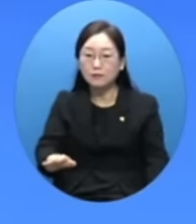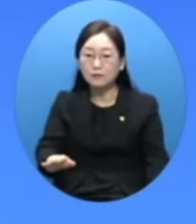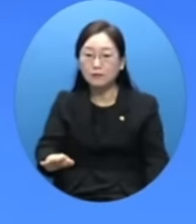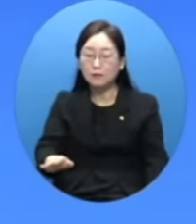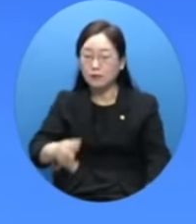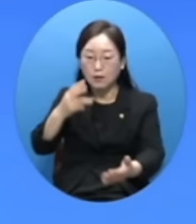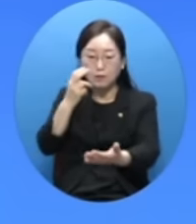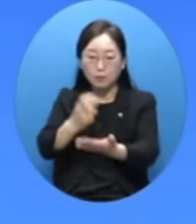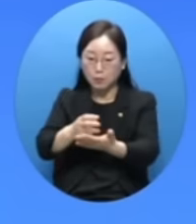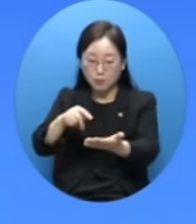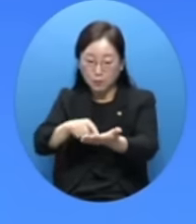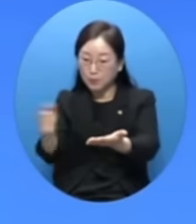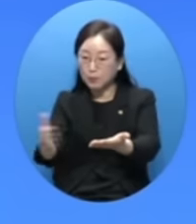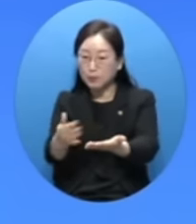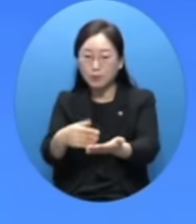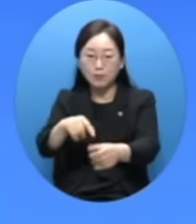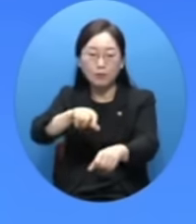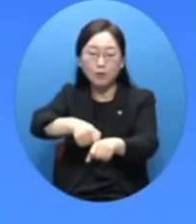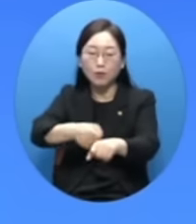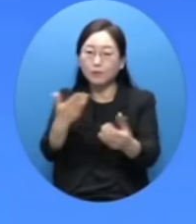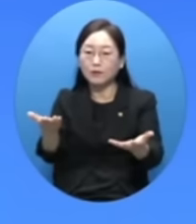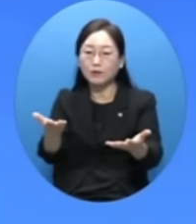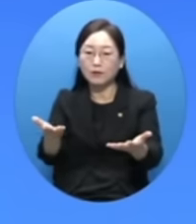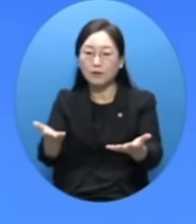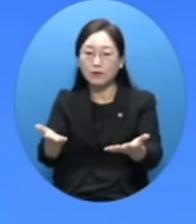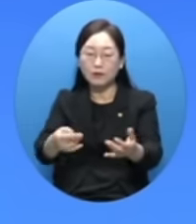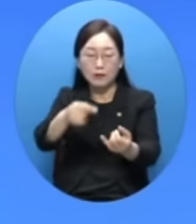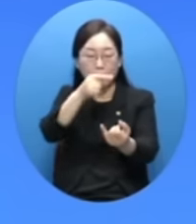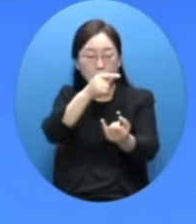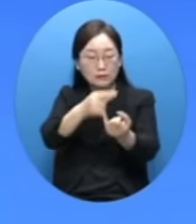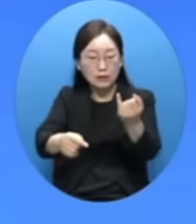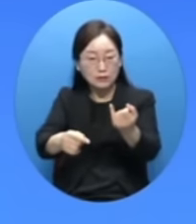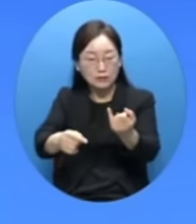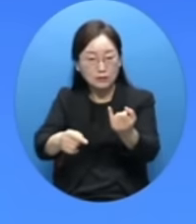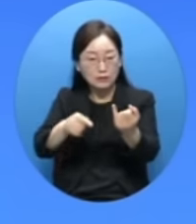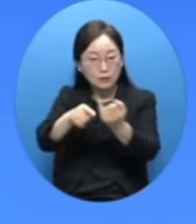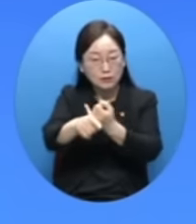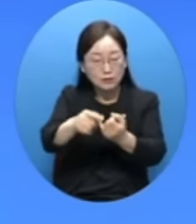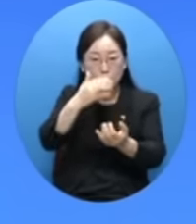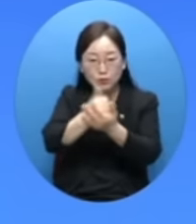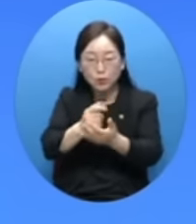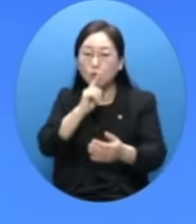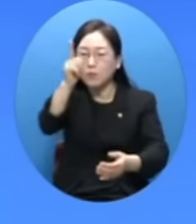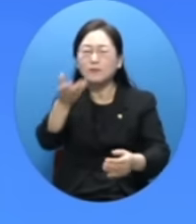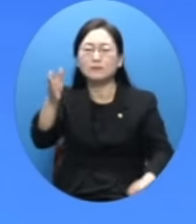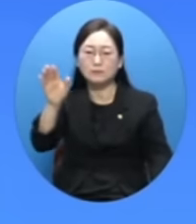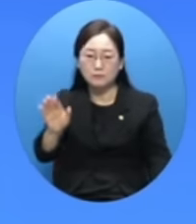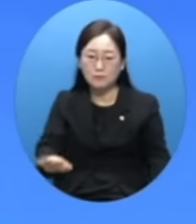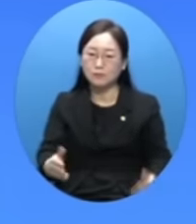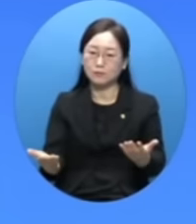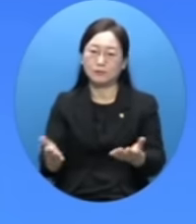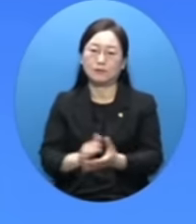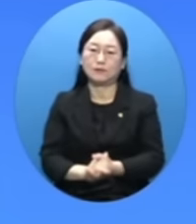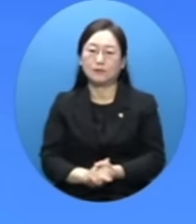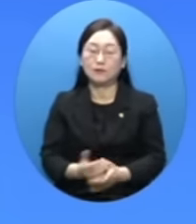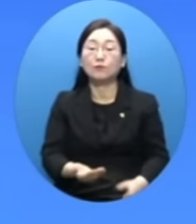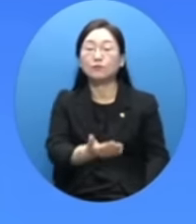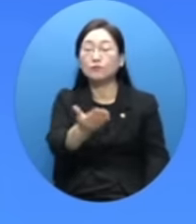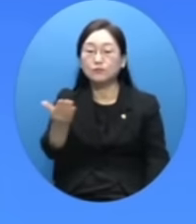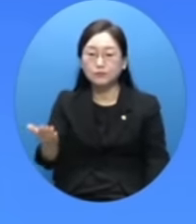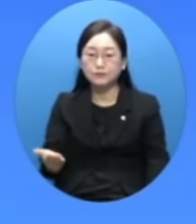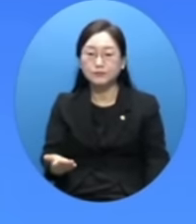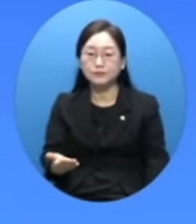처벌을 어떻게 해야 될지 고민 중에 있어요. 지금 살인죄로 고발을 하긴 했지만은 지금 우리가